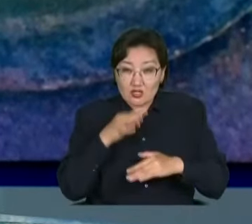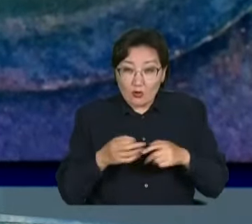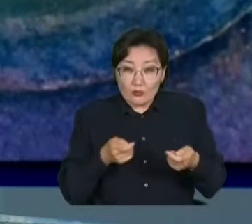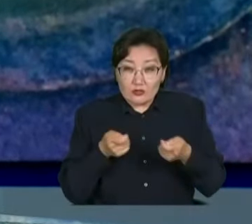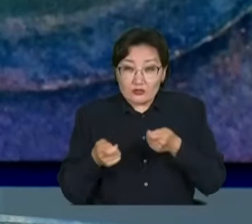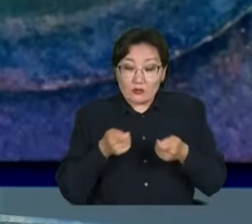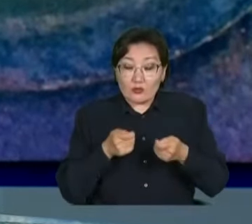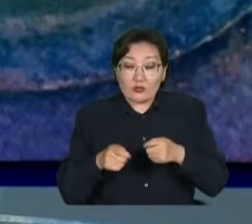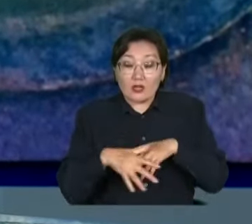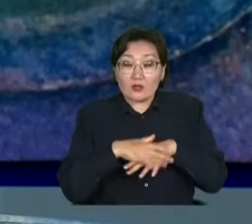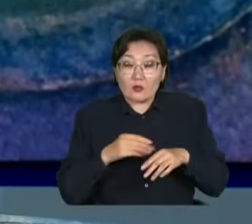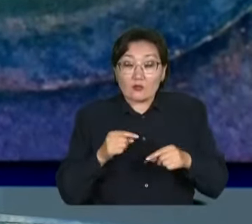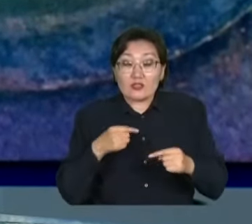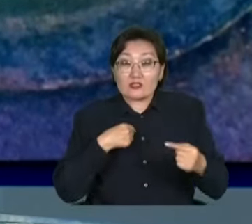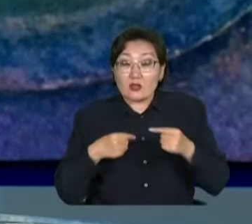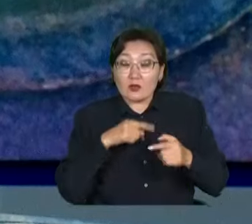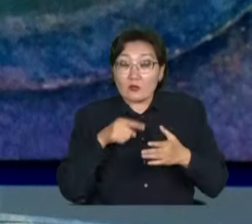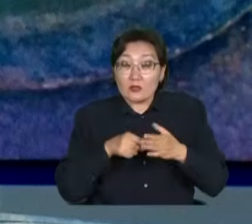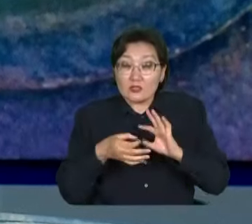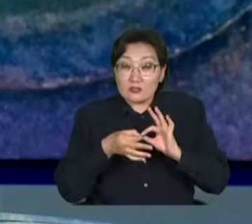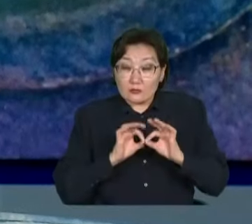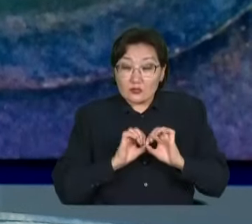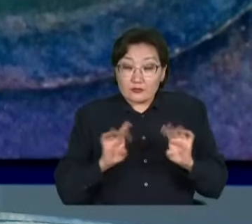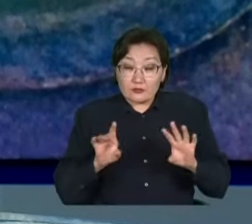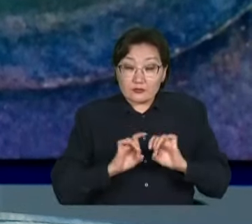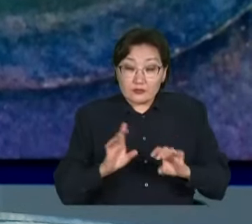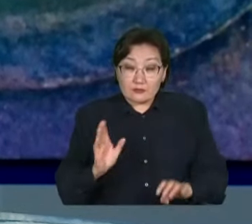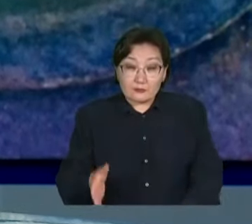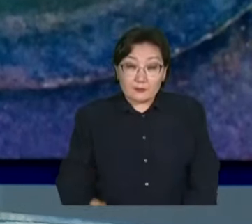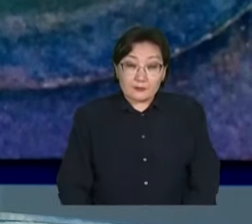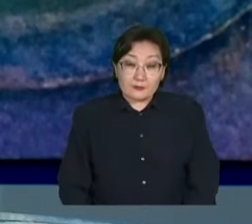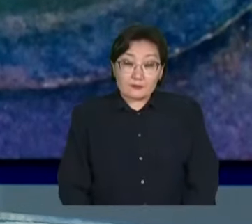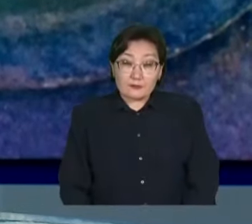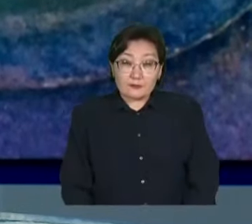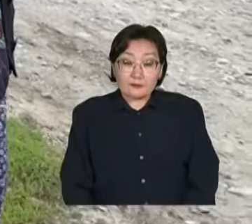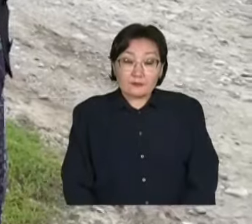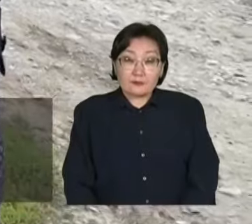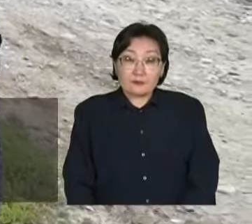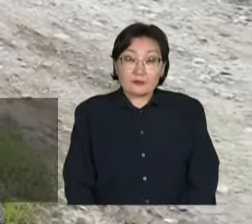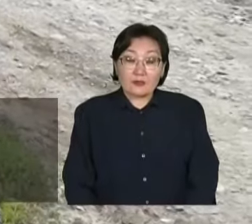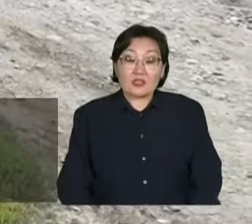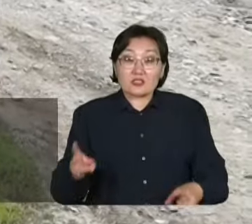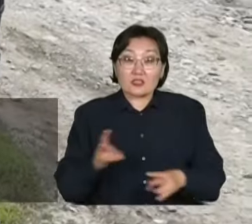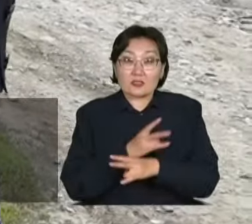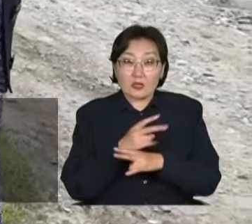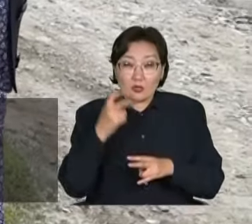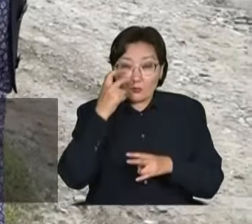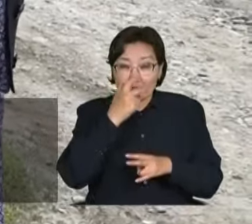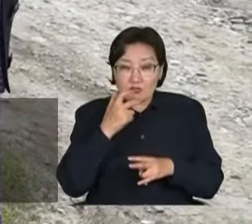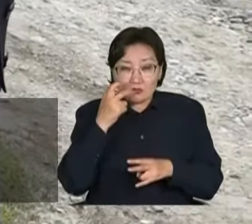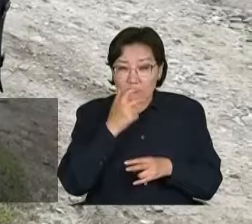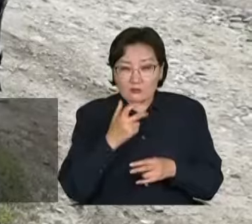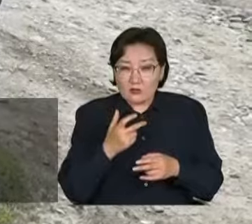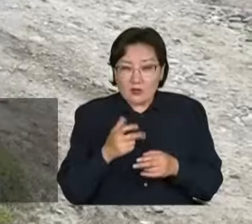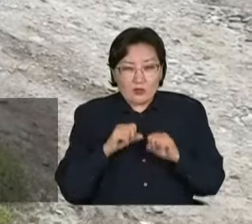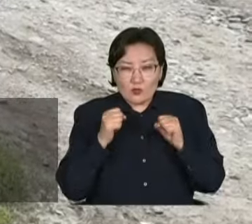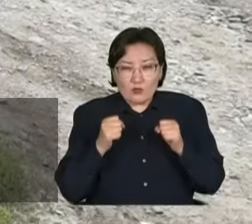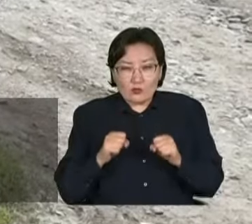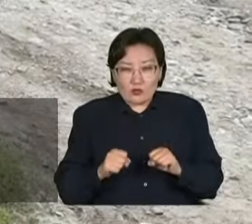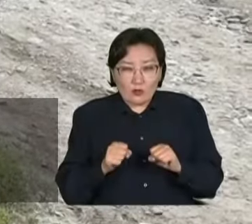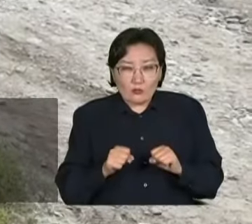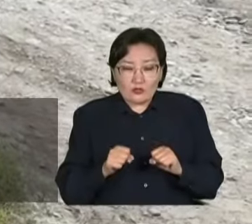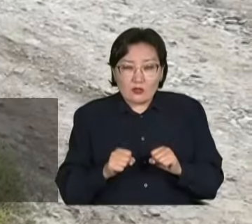Көпке қолайсыздық туғызған мәселенің жай жапсарын сюжеттен көріңіз. Түнде сасығанда енді мүмкін емес.